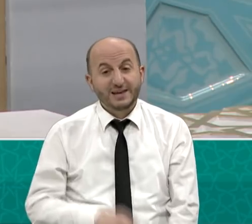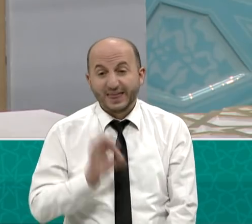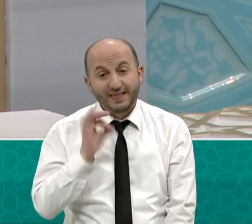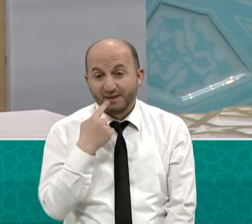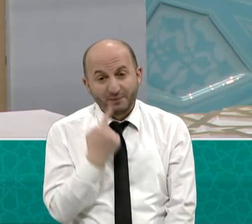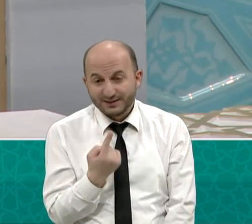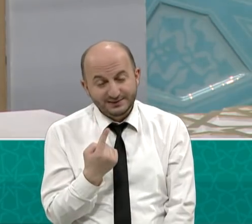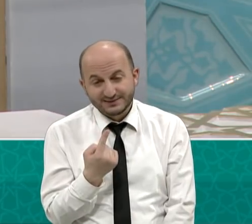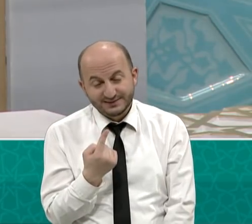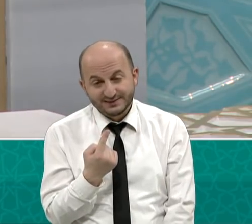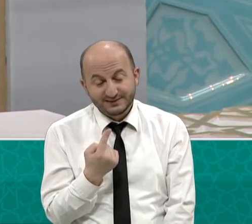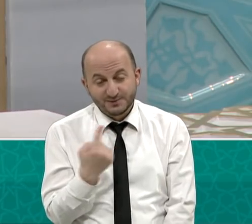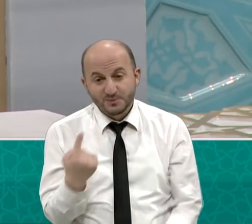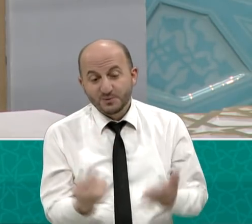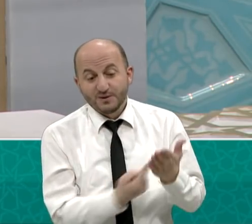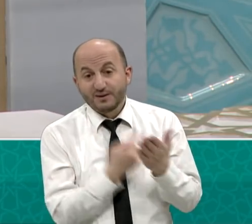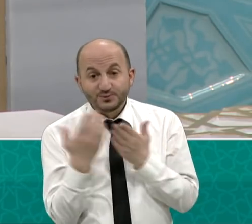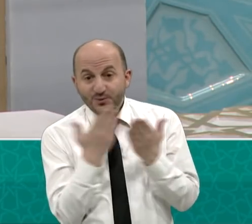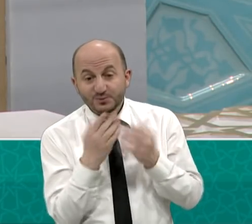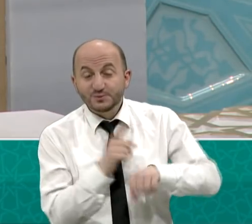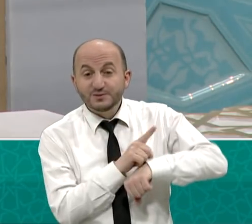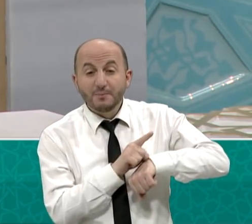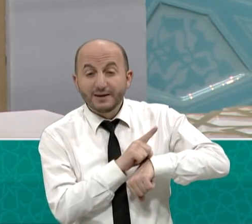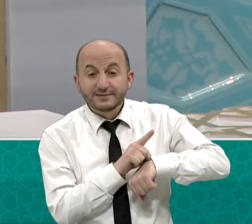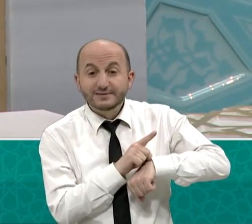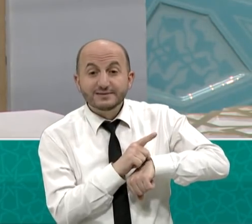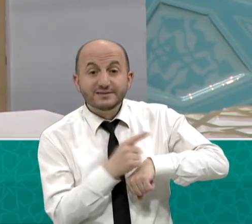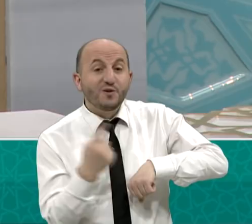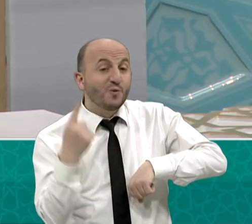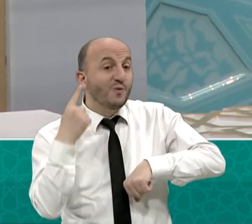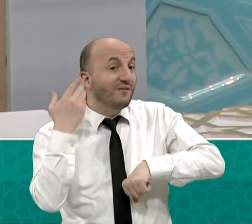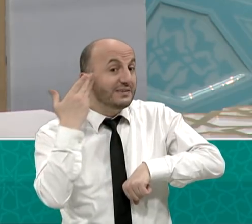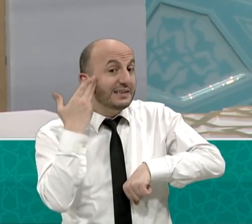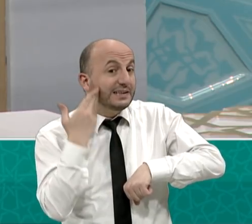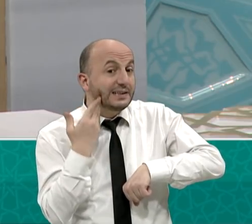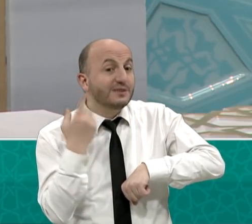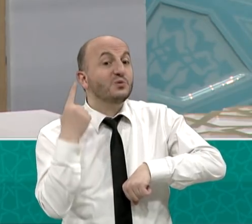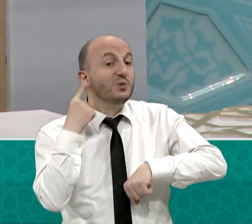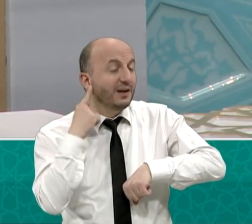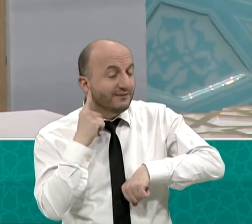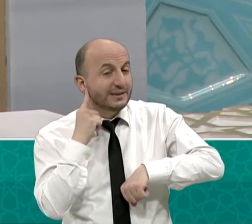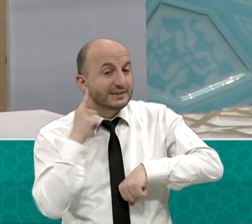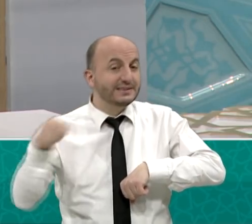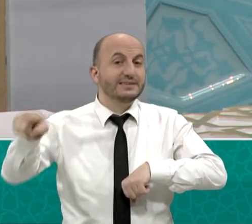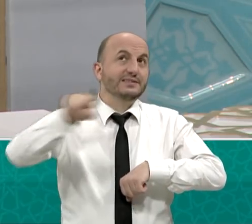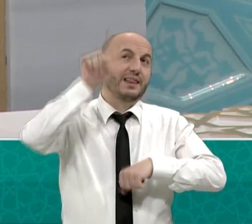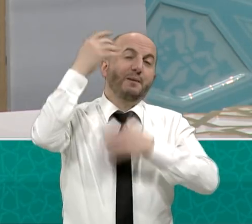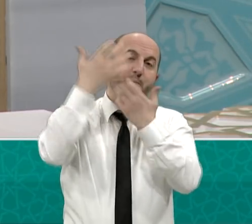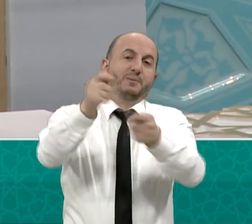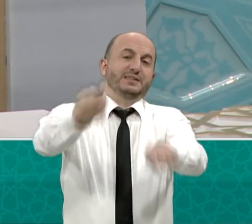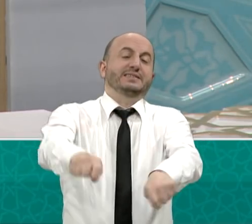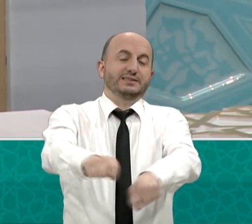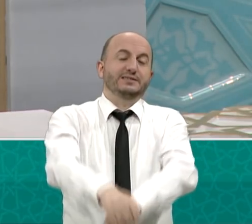bu? Kur'an okunduğu zaman kulak verin, dinleyin ki size merhamet